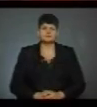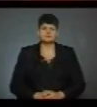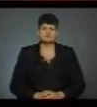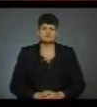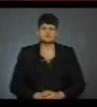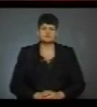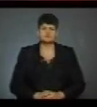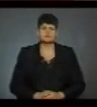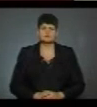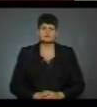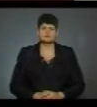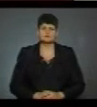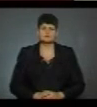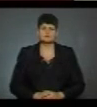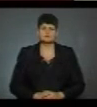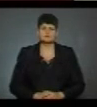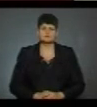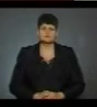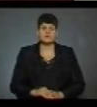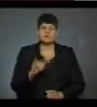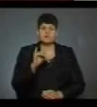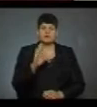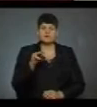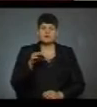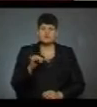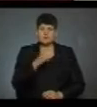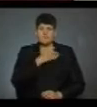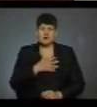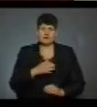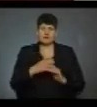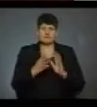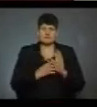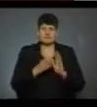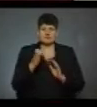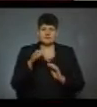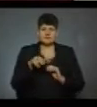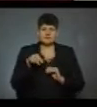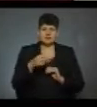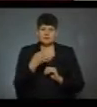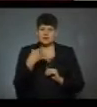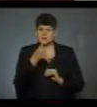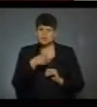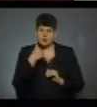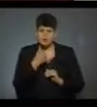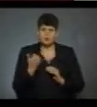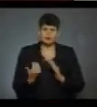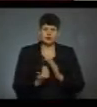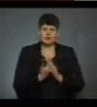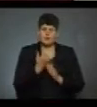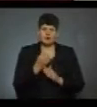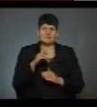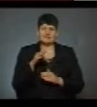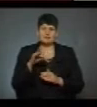Суспільному. Тернопільщина. Івана Вітишина поранили 19 січня 2015 року в новому